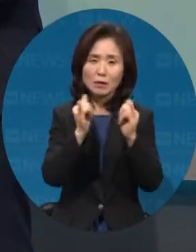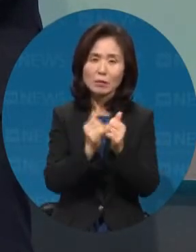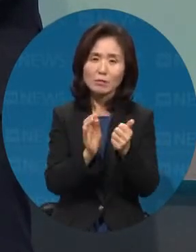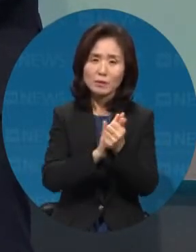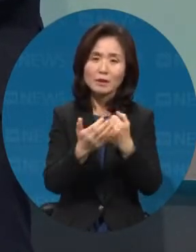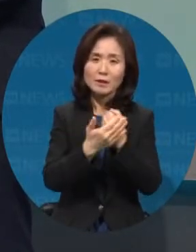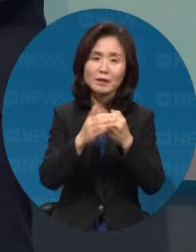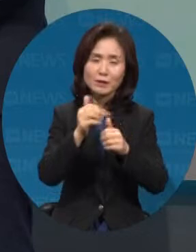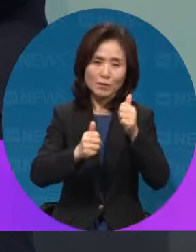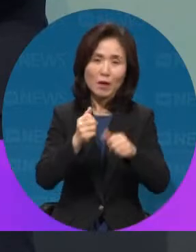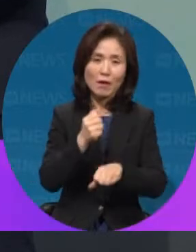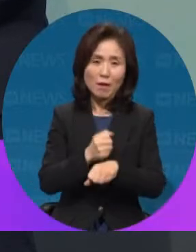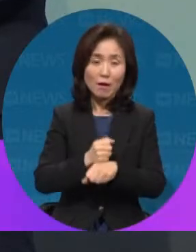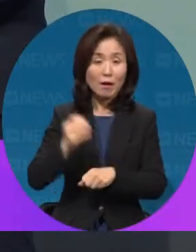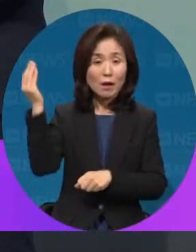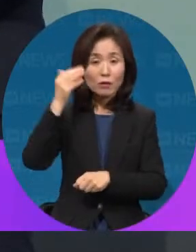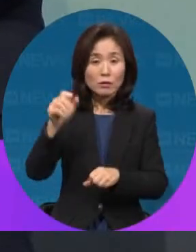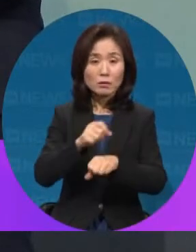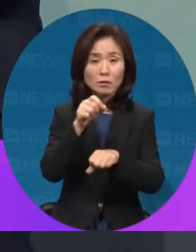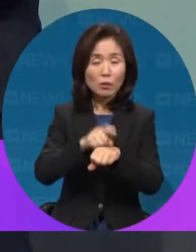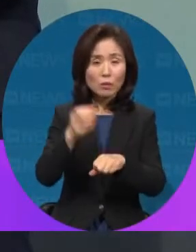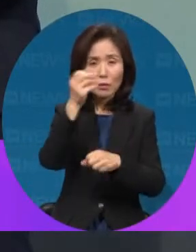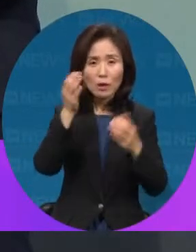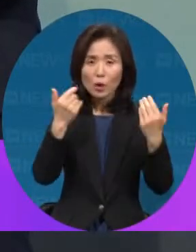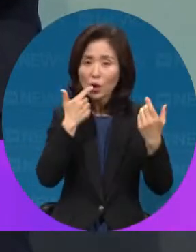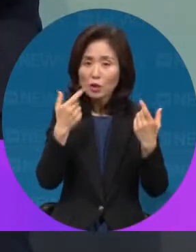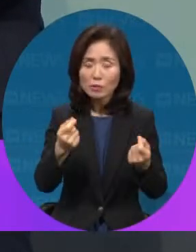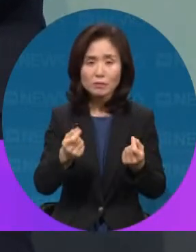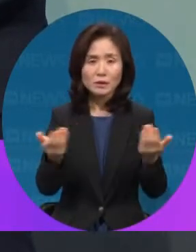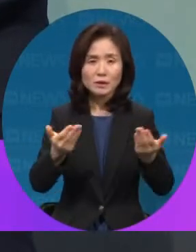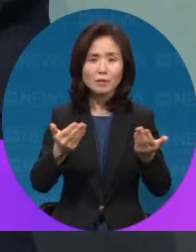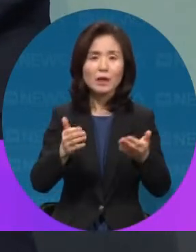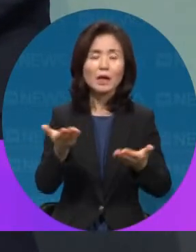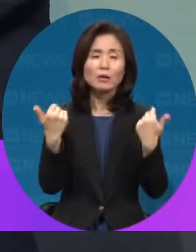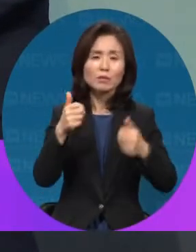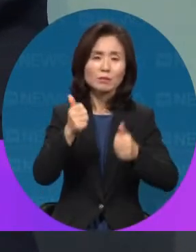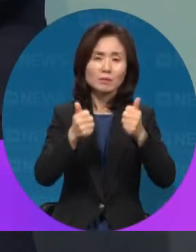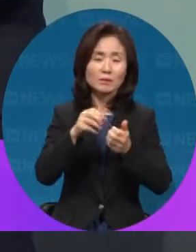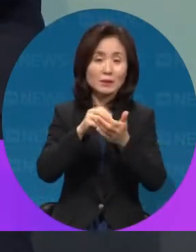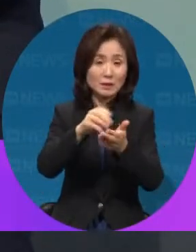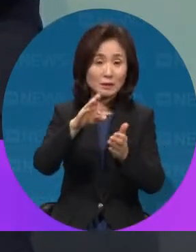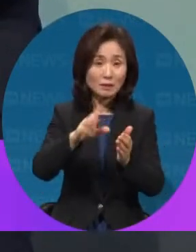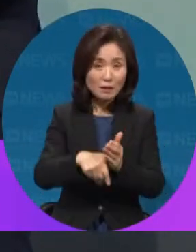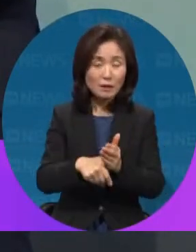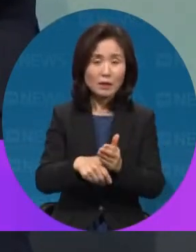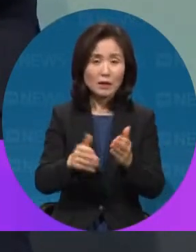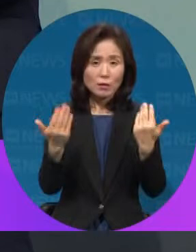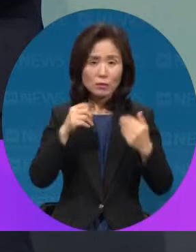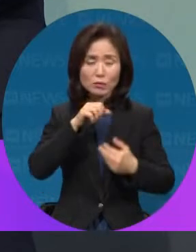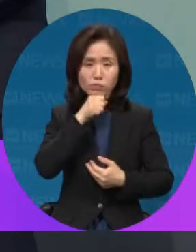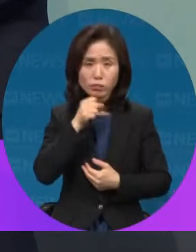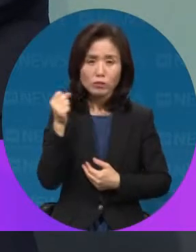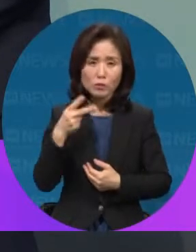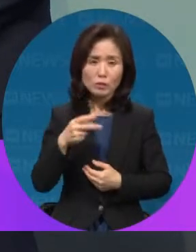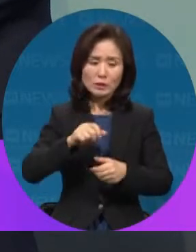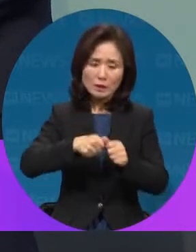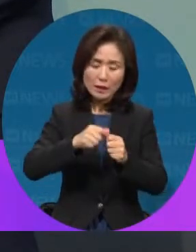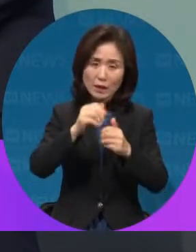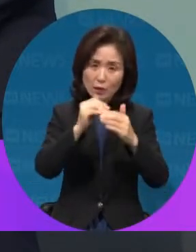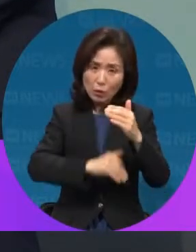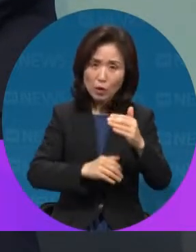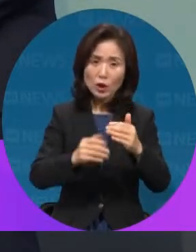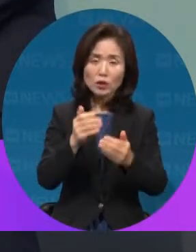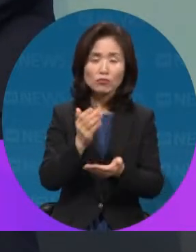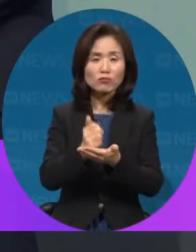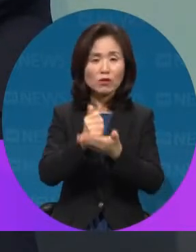겁니다 2 우리나라의 특성화고 와 같은 직업 학교 입시에서 내신 성적과 징계 기록 그리고 또 추천서를 없애고 인